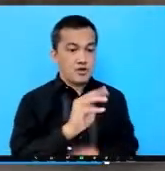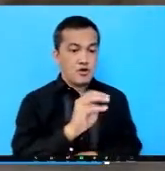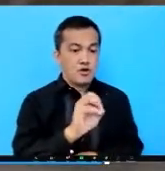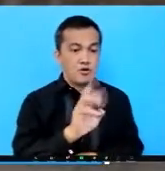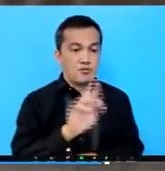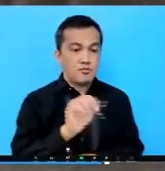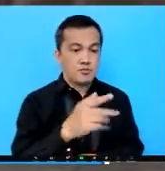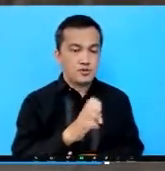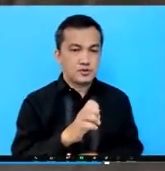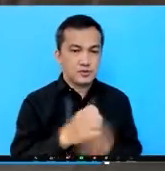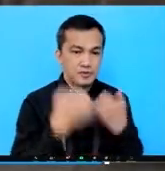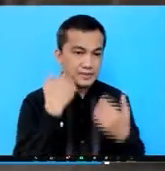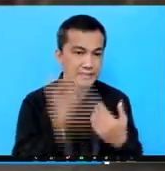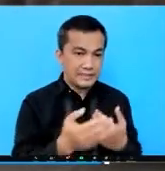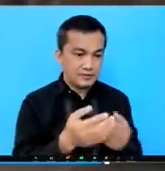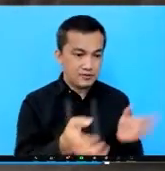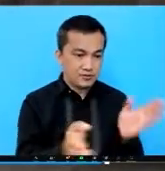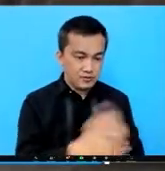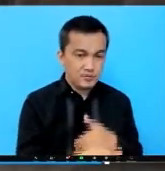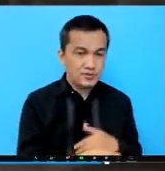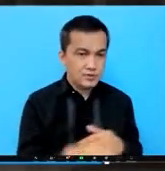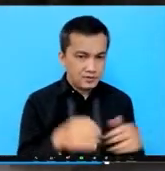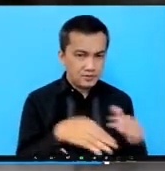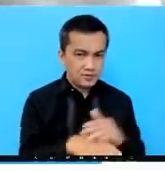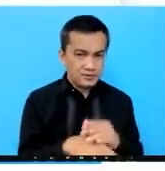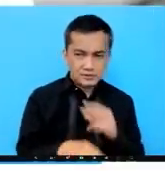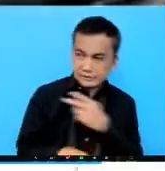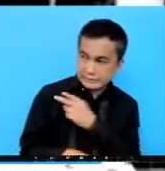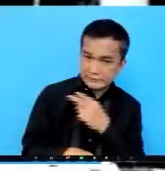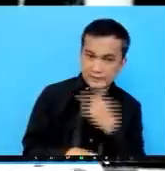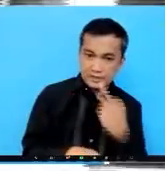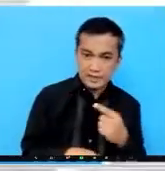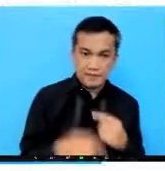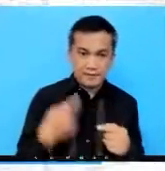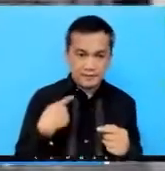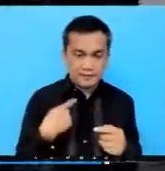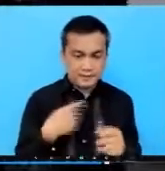ng patay. Ay, nakikita nyo na kung saan ako nagbabalsam.